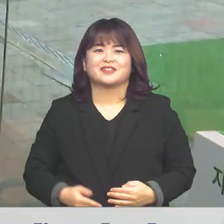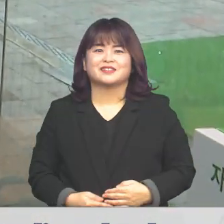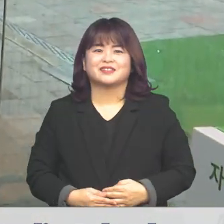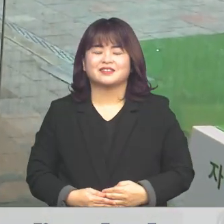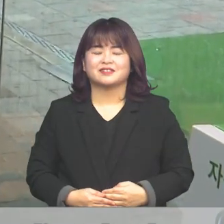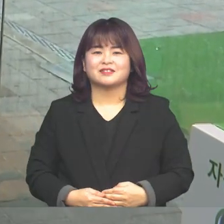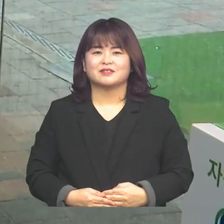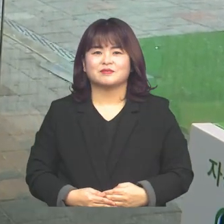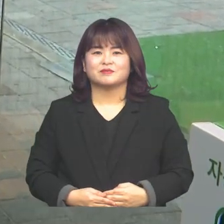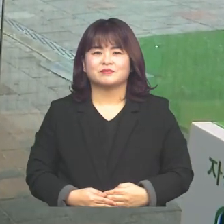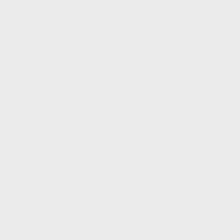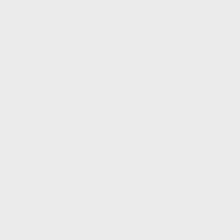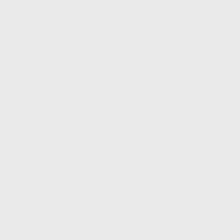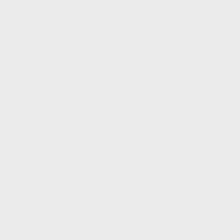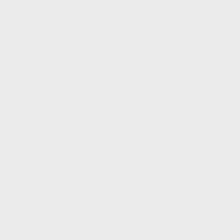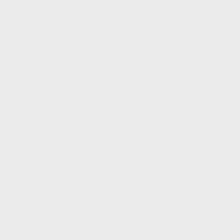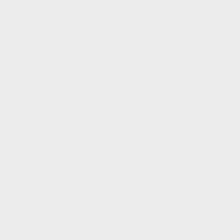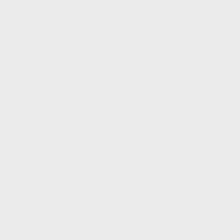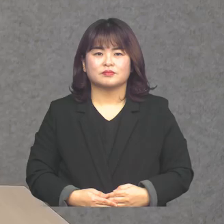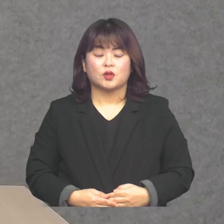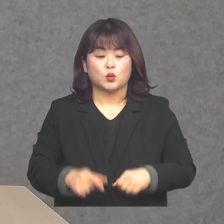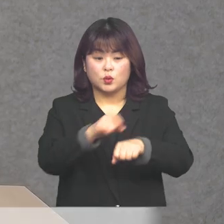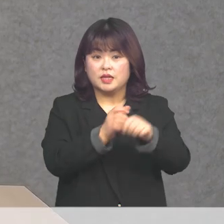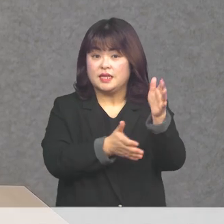마련돼 있습니다.